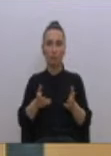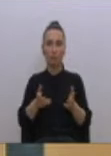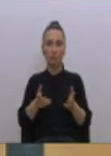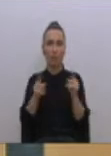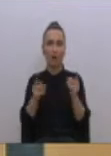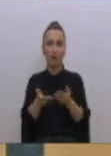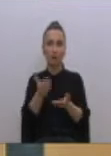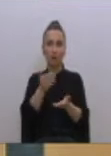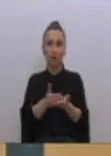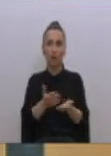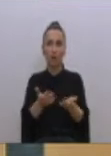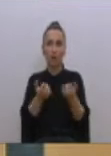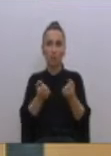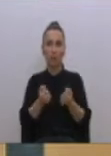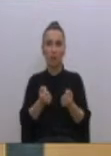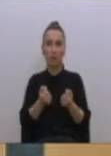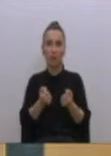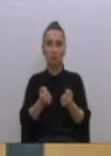სუსხვა შედებრალთ